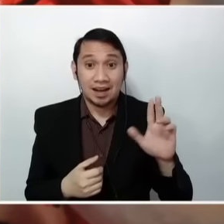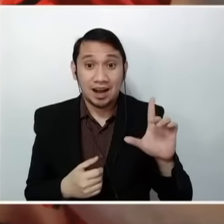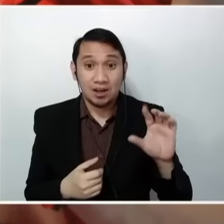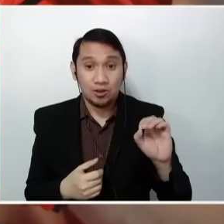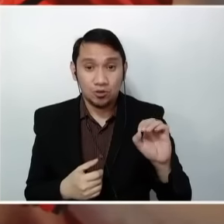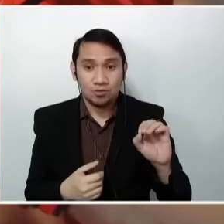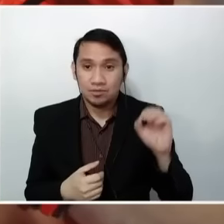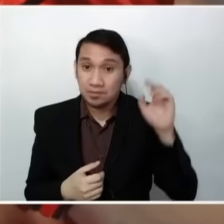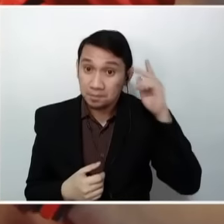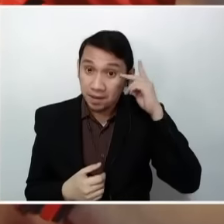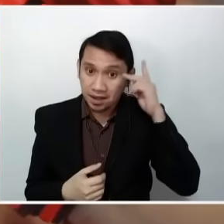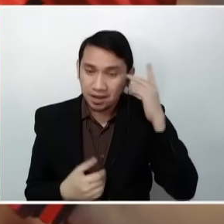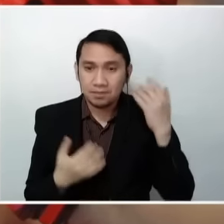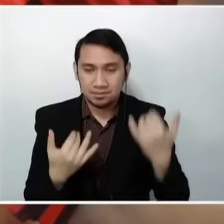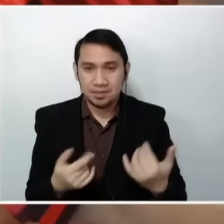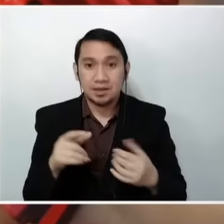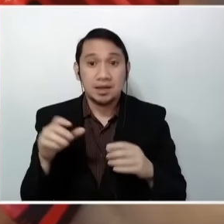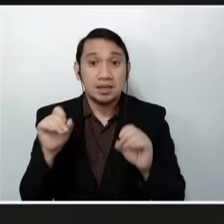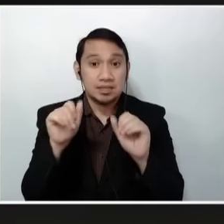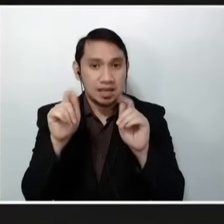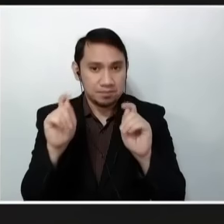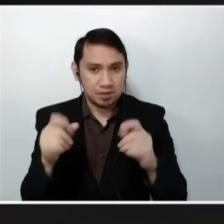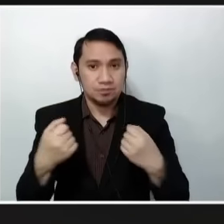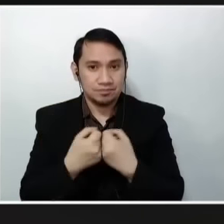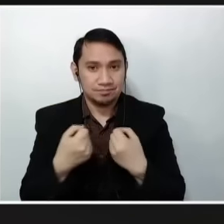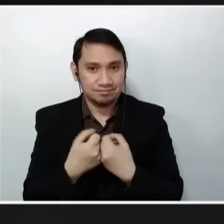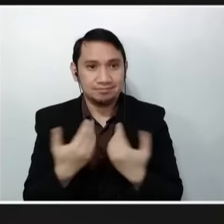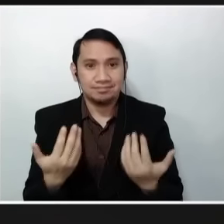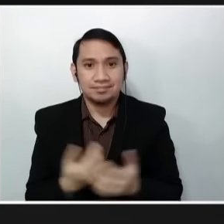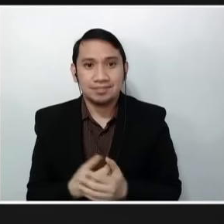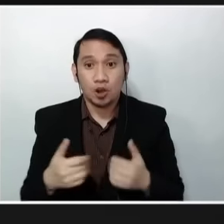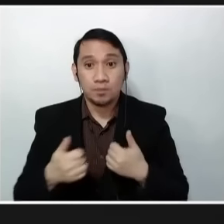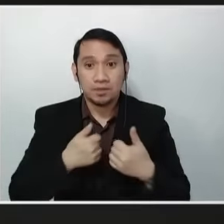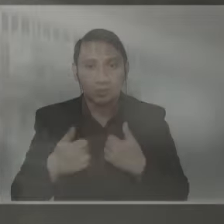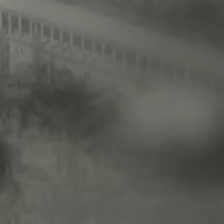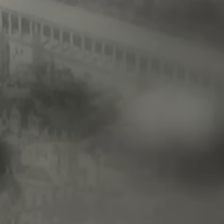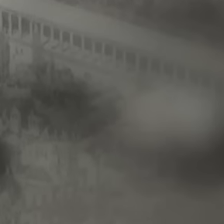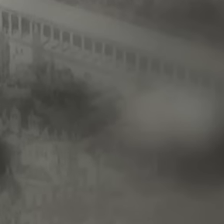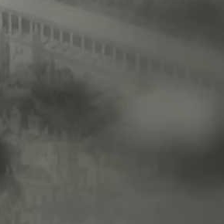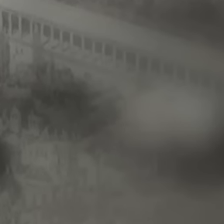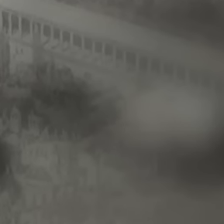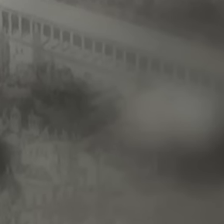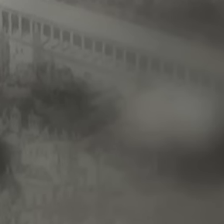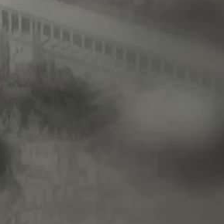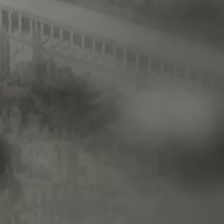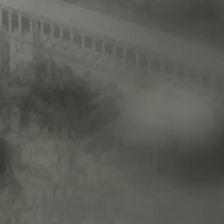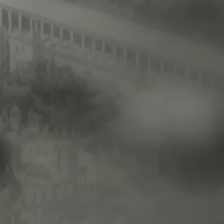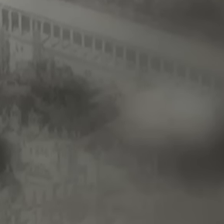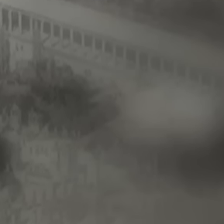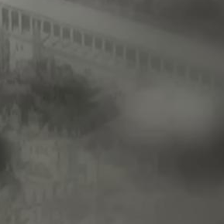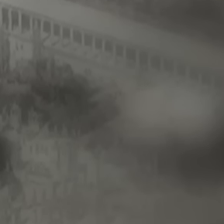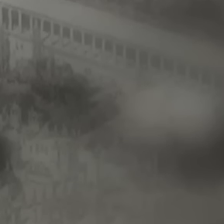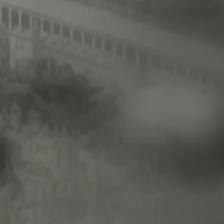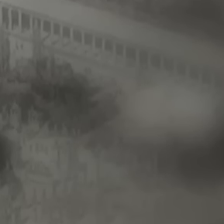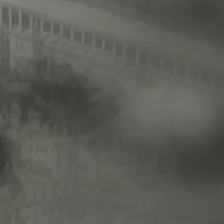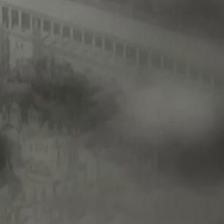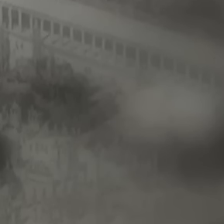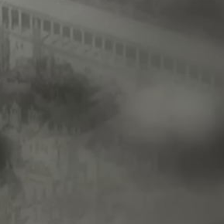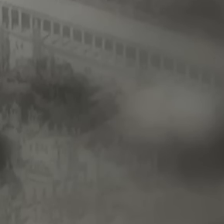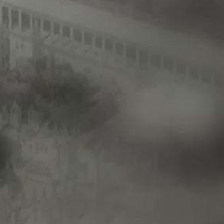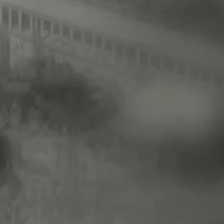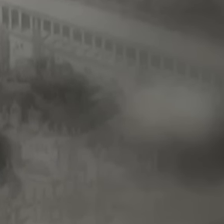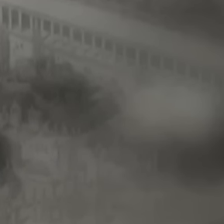sa Sabado para sa men's flyweight finals. Ito po si Kuya Kim nagsasabing mag-aral ng maigi upang